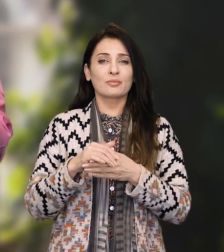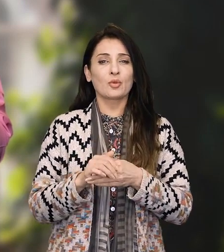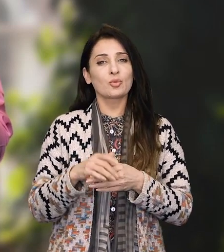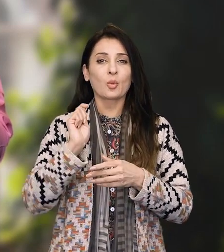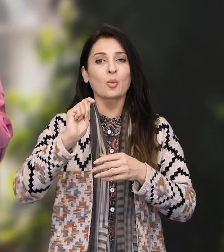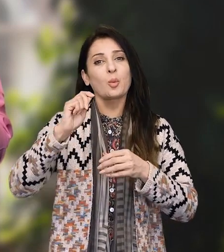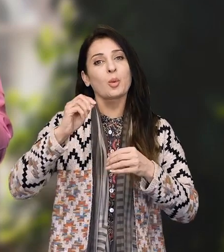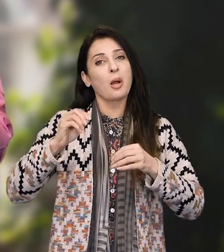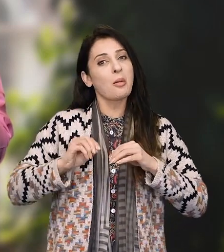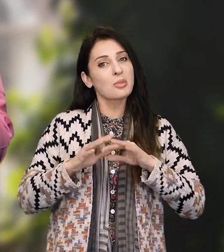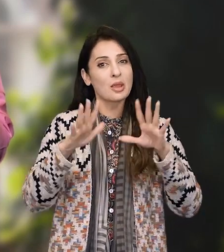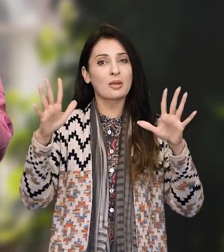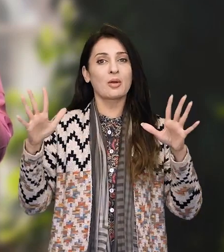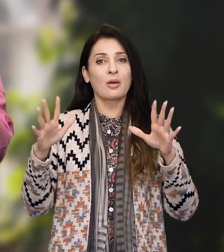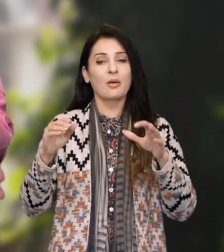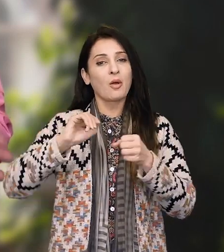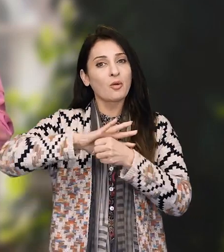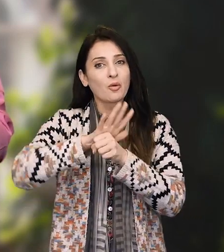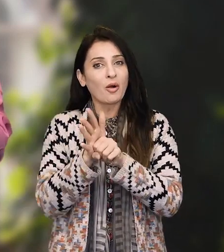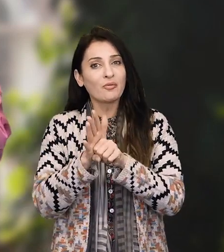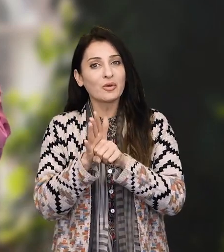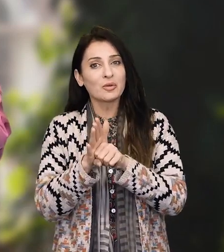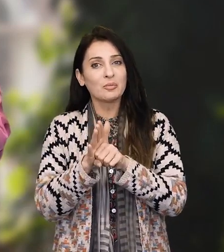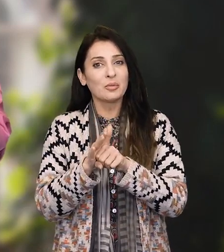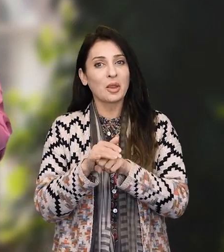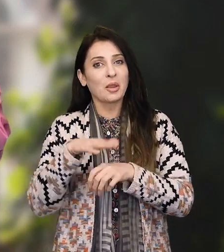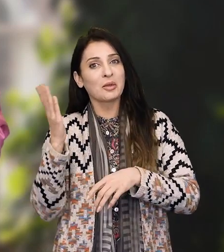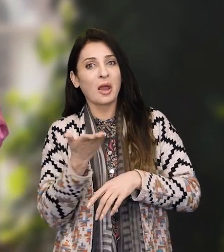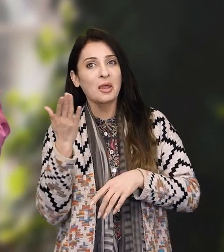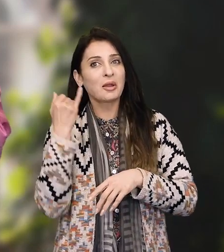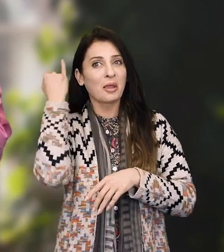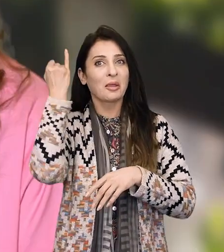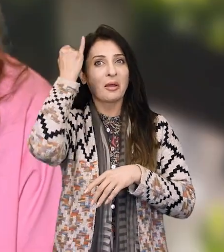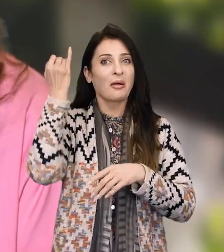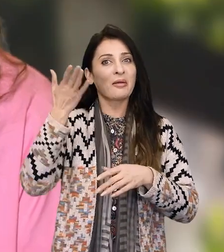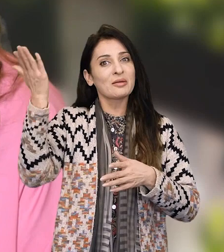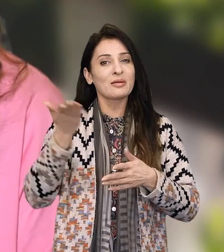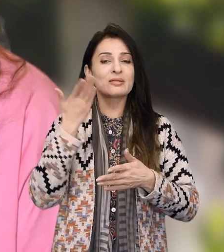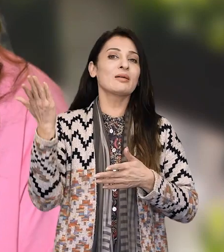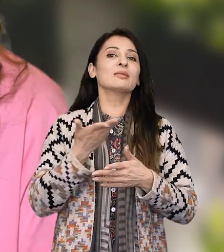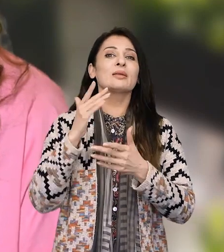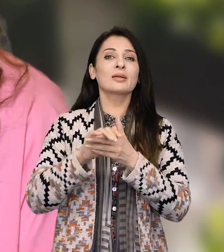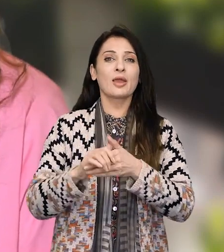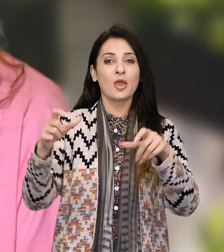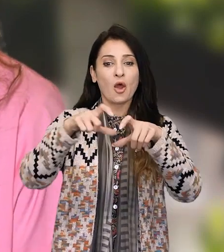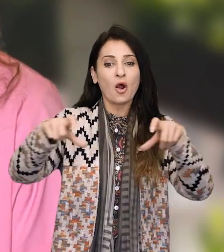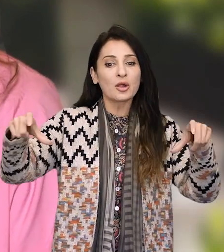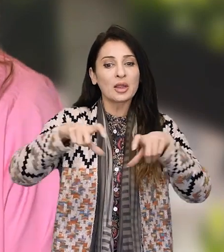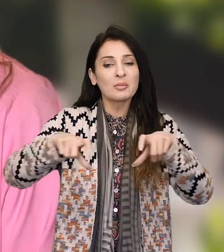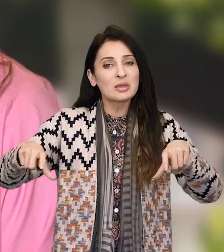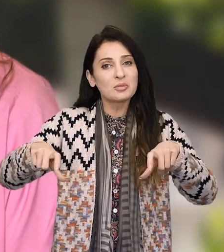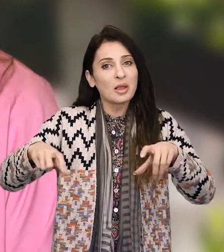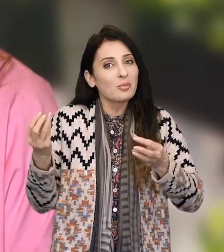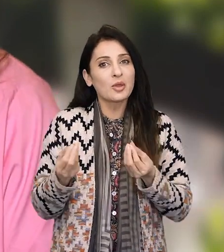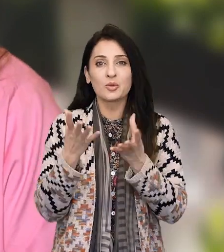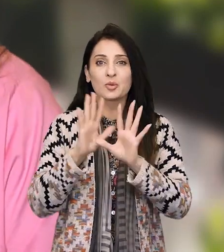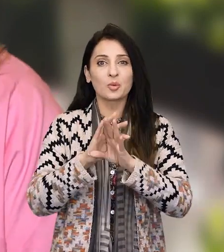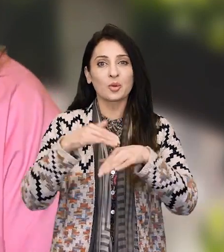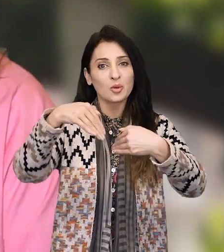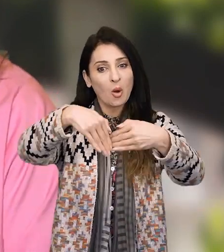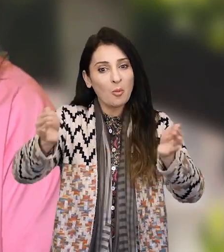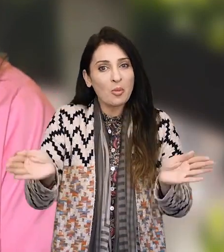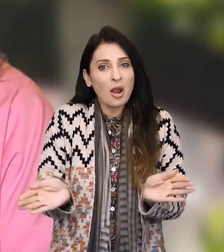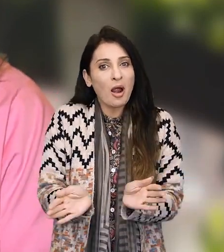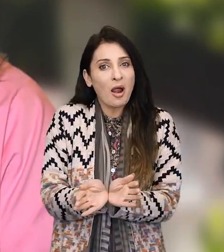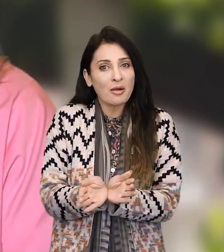गया और कोविड में बैठे बैठाए नए आइडियाज़ आते गए और टेबल्स भी हमने स्टार्ट कर दी, लाइक प्लेटर्स. वी ऑल्सो स्टार्ट